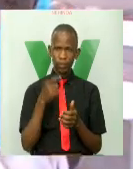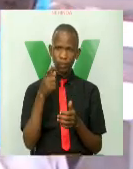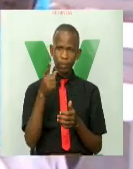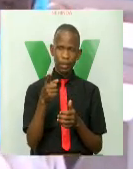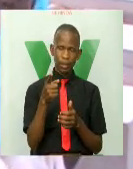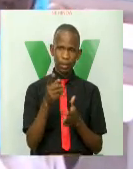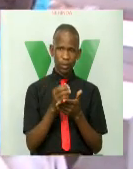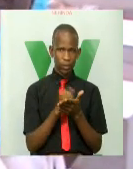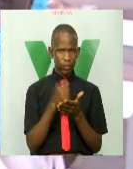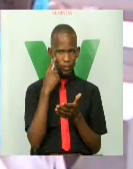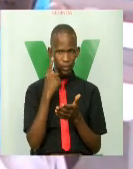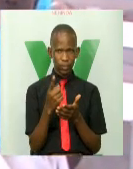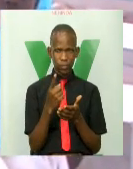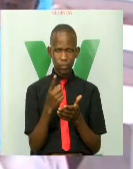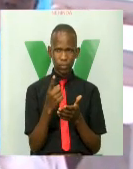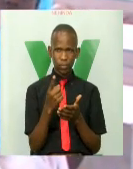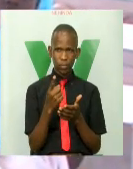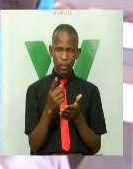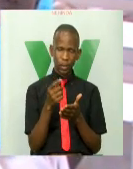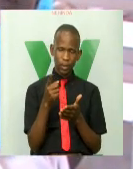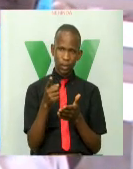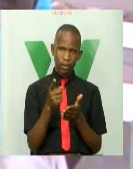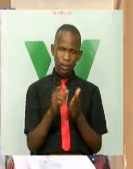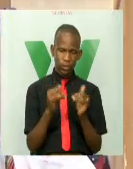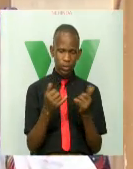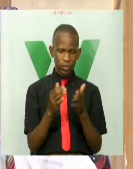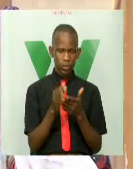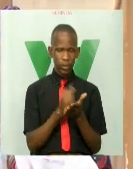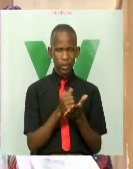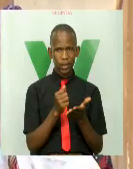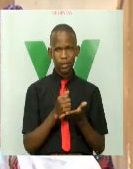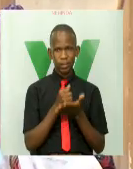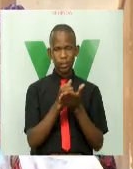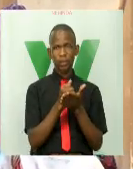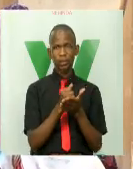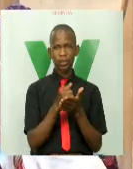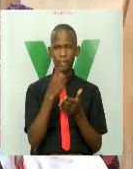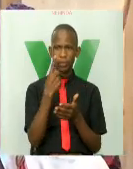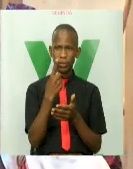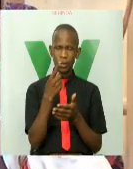kugashaka turukwerwaho obuyambi kurwo mu kitongore cya One Ifra